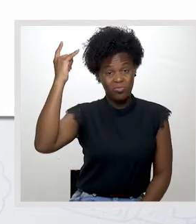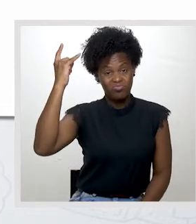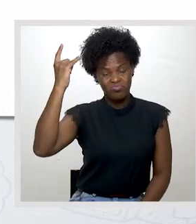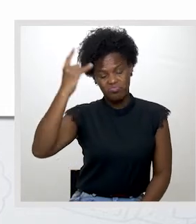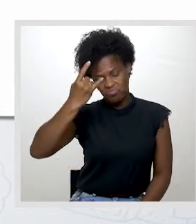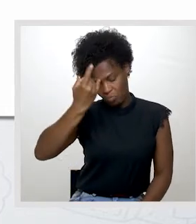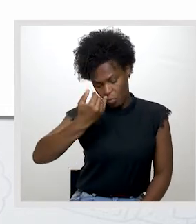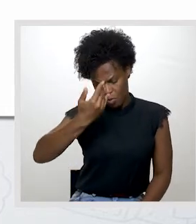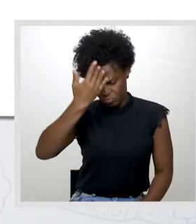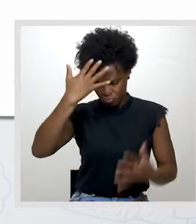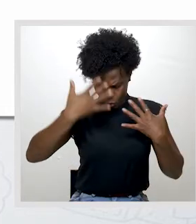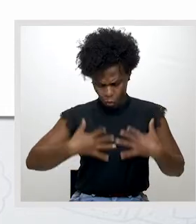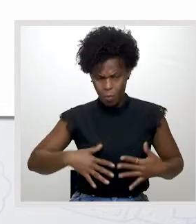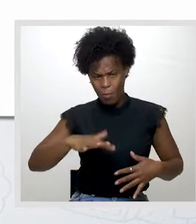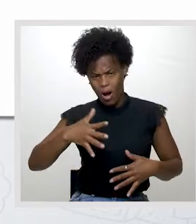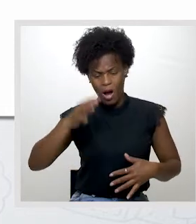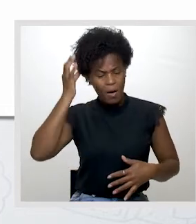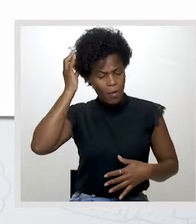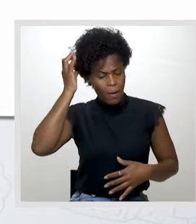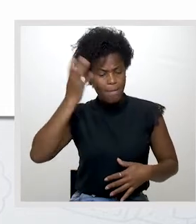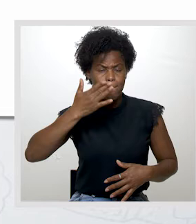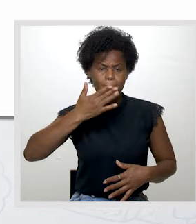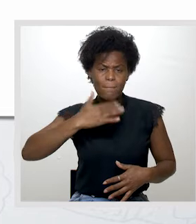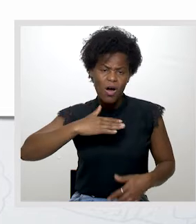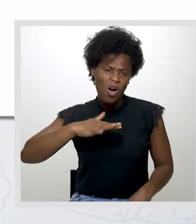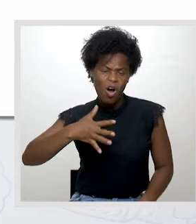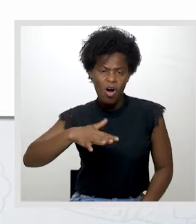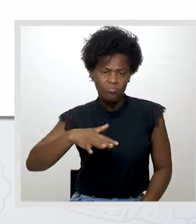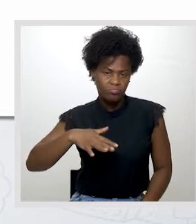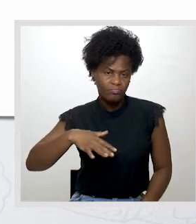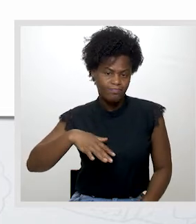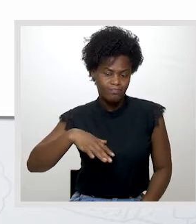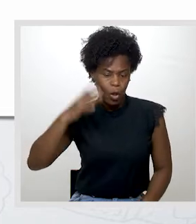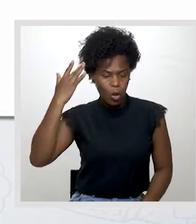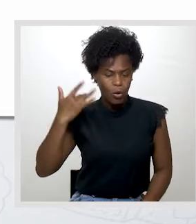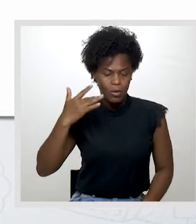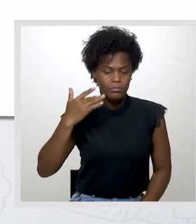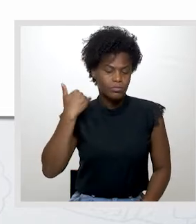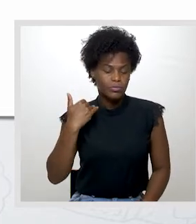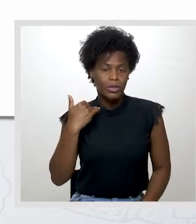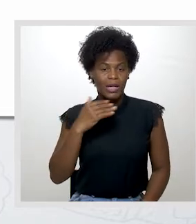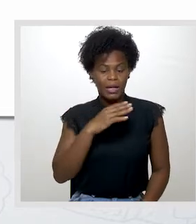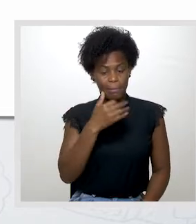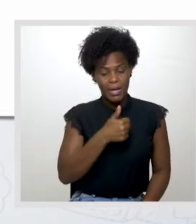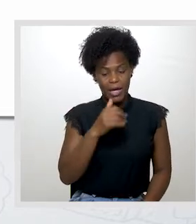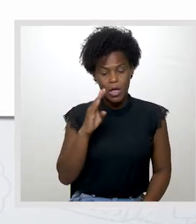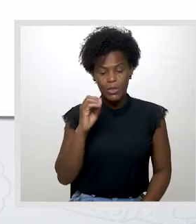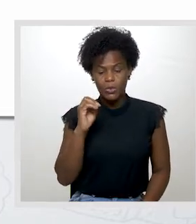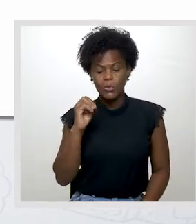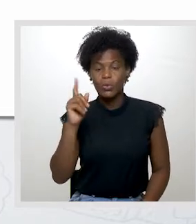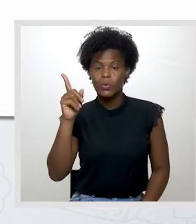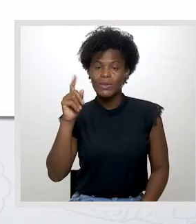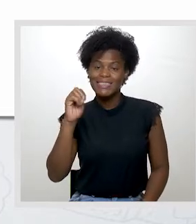mince. Ses cheveux sont blonds et mi-longs. » B. José est petit et